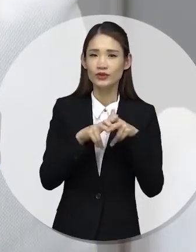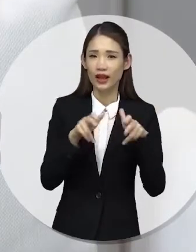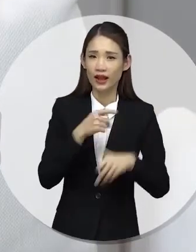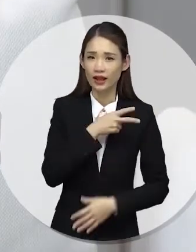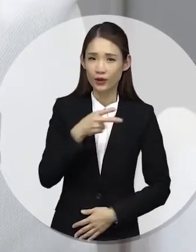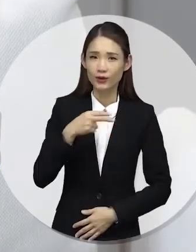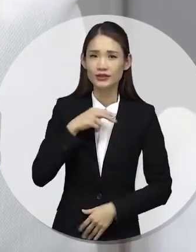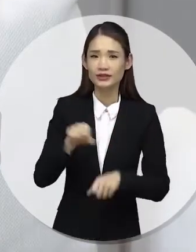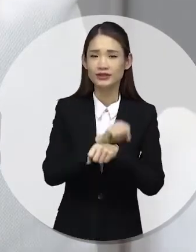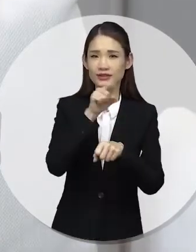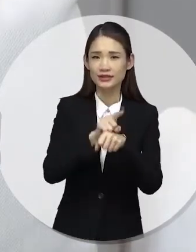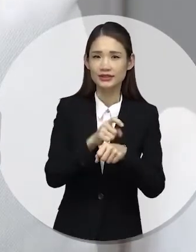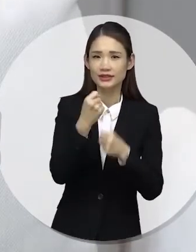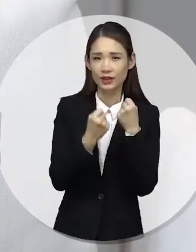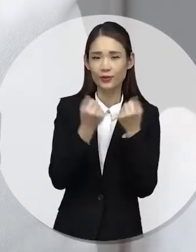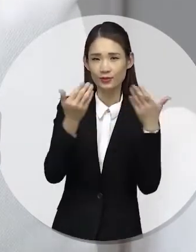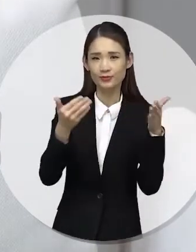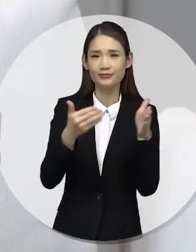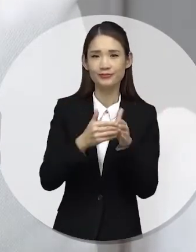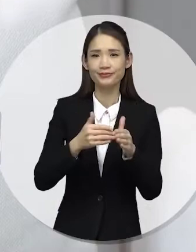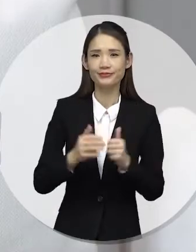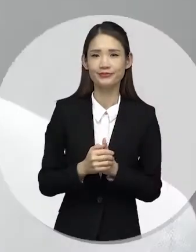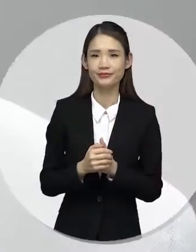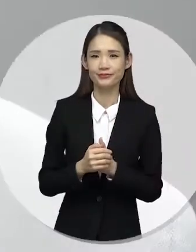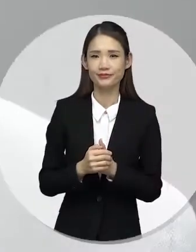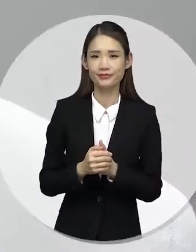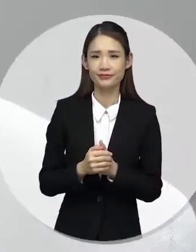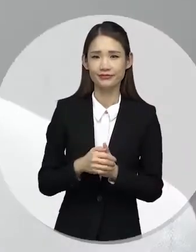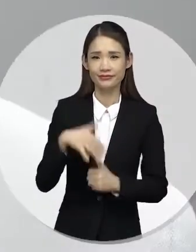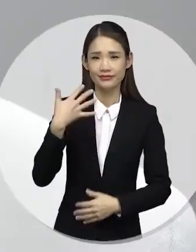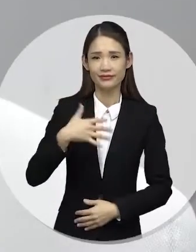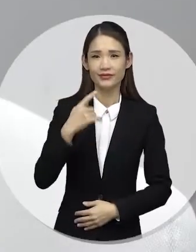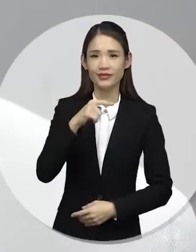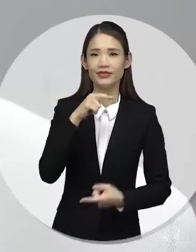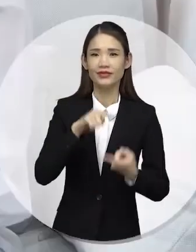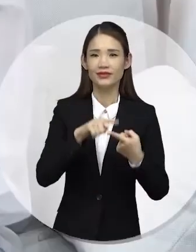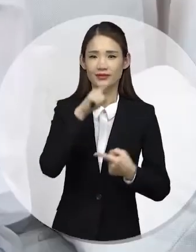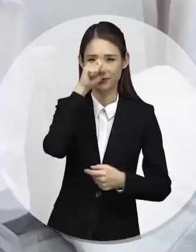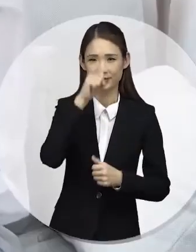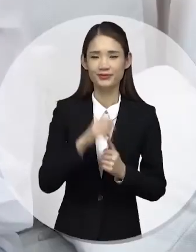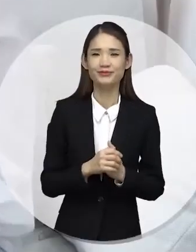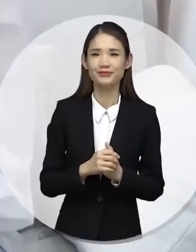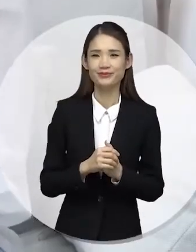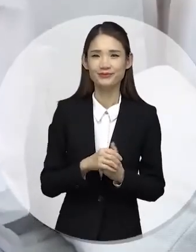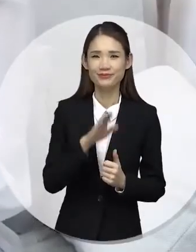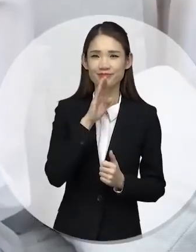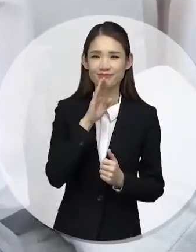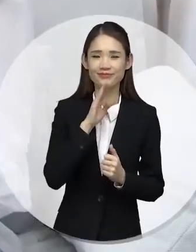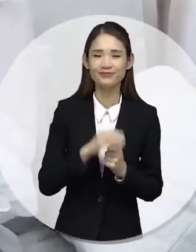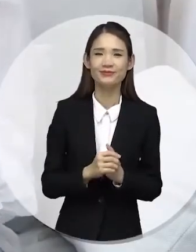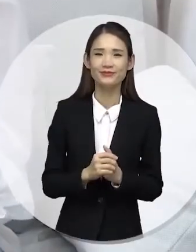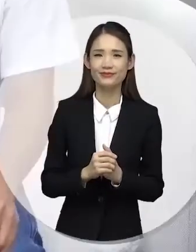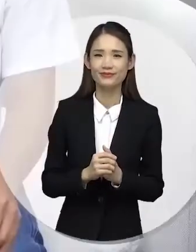장애란 저만의 특징이다 라고 정의할 수 있을 것 같습니다. 와, 그 정의 진짜 좋은데요? 감사합니다.